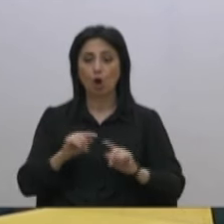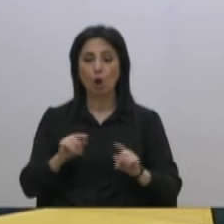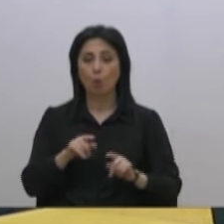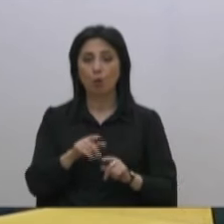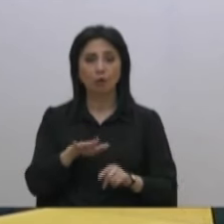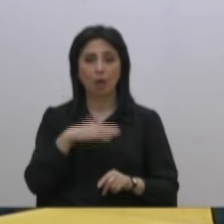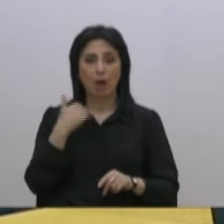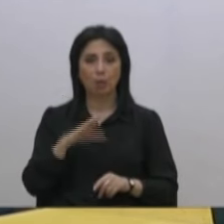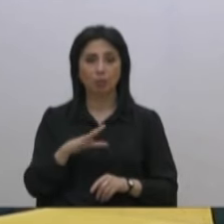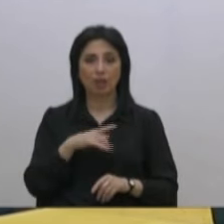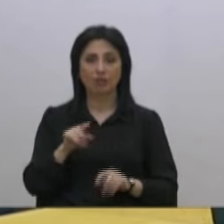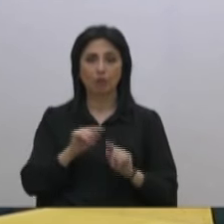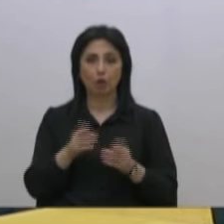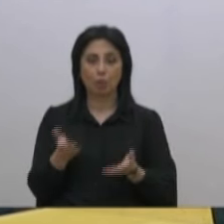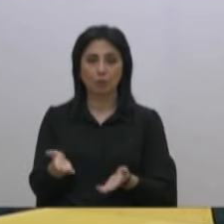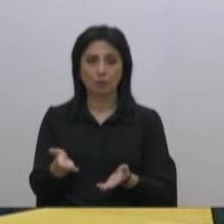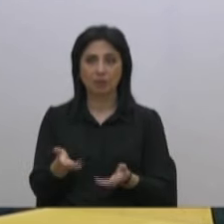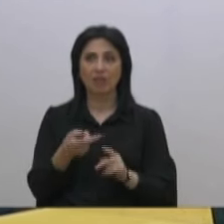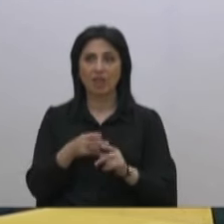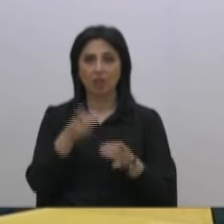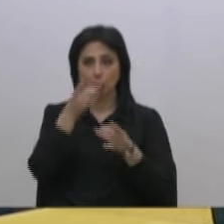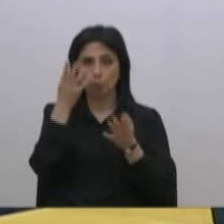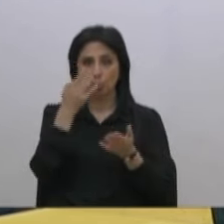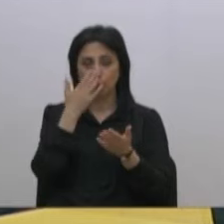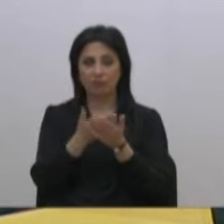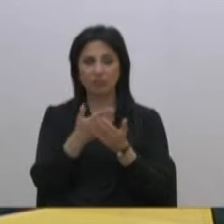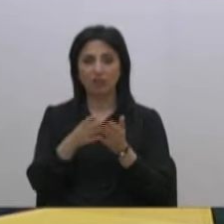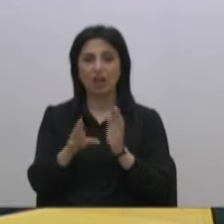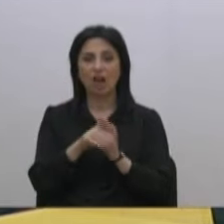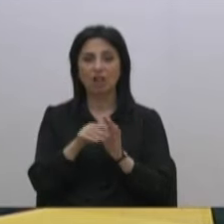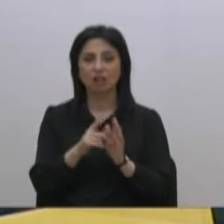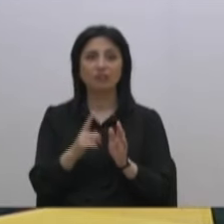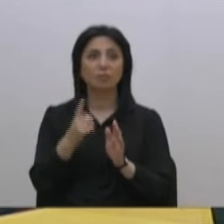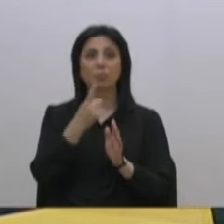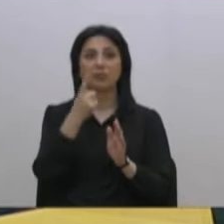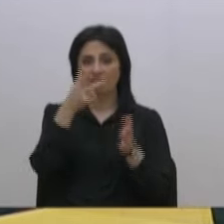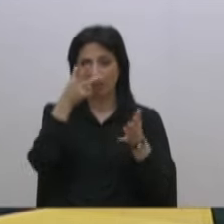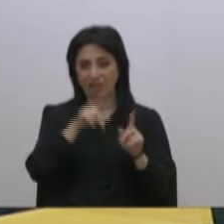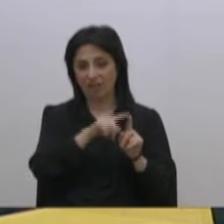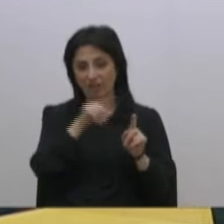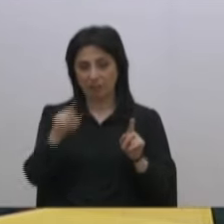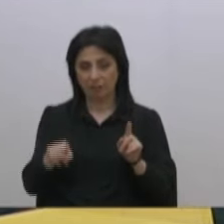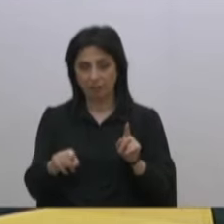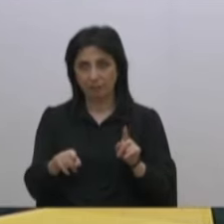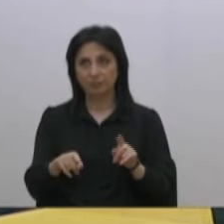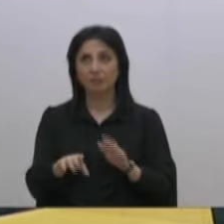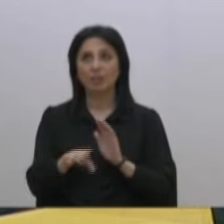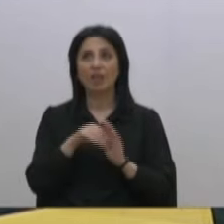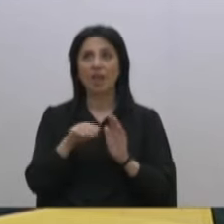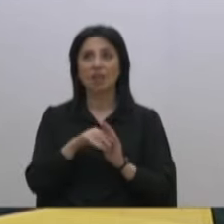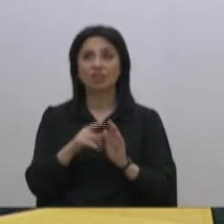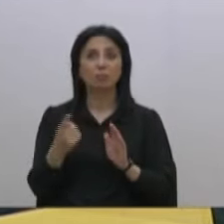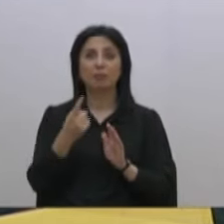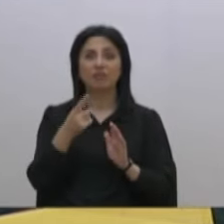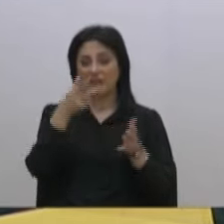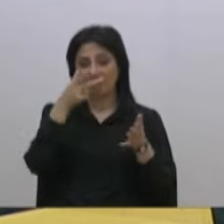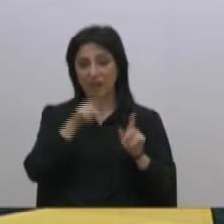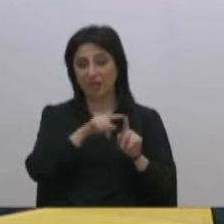არ უნდა რომ იყოს ოპოზიცია. აი ეს კულტურა აჩვენეს არჩევნებიდან პირველი 8 თვის განმავლობაში. არჩევნებიდან პირველი 8